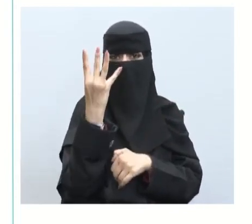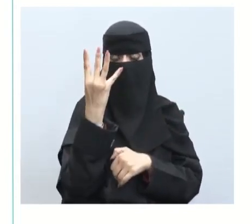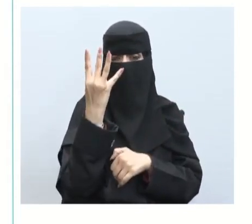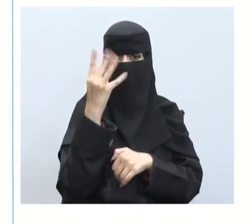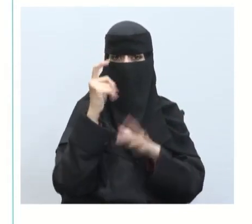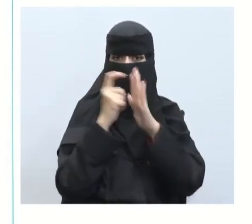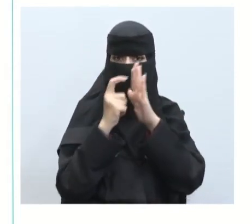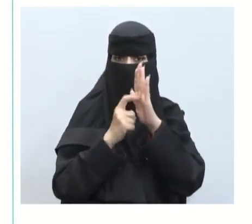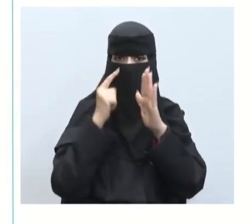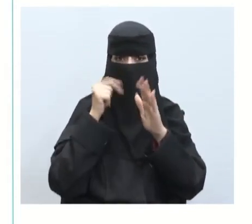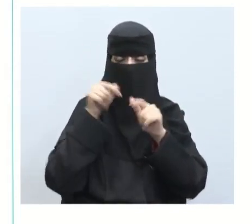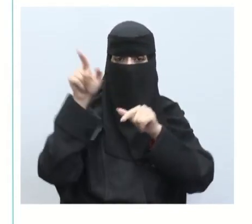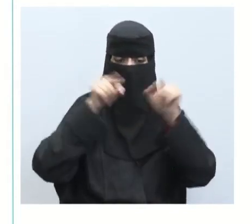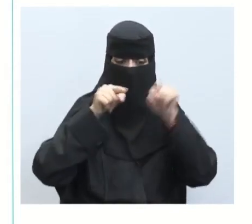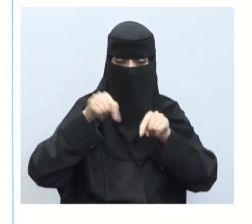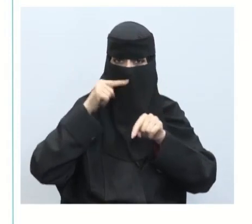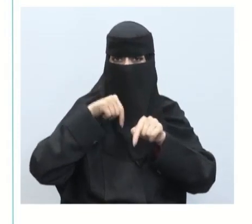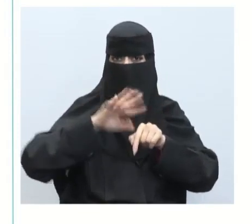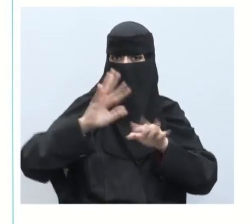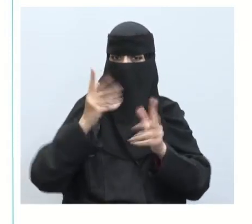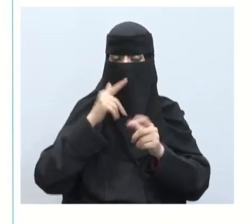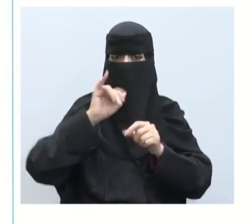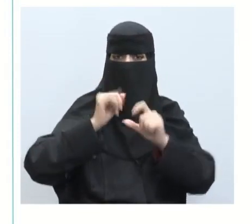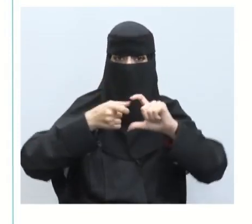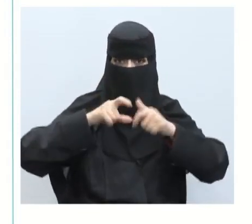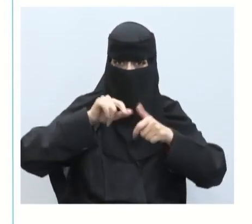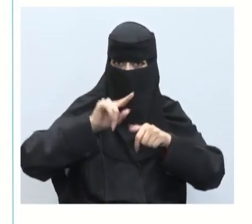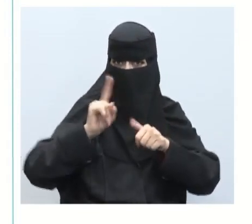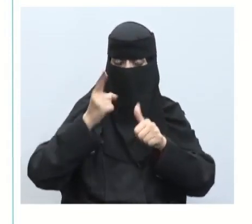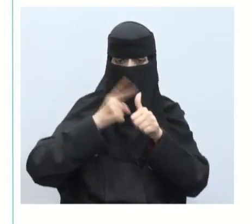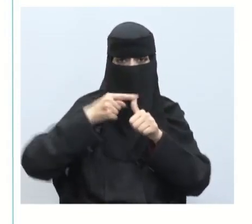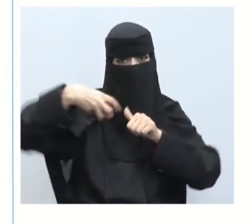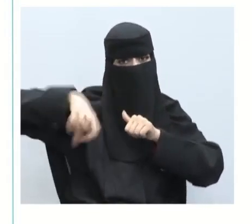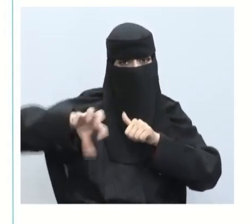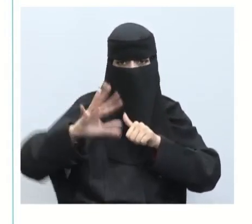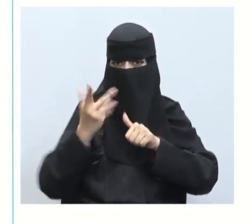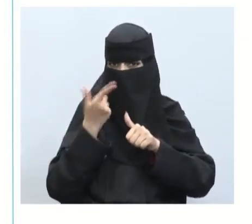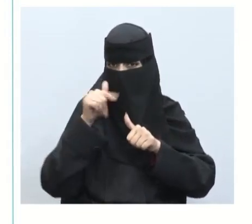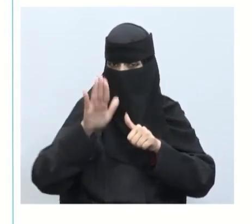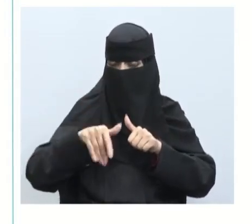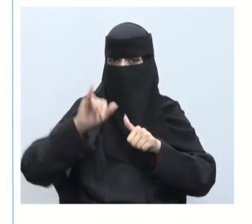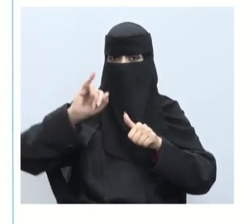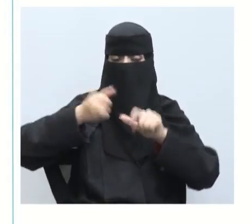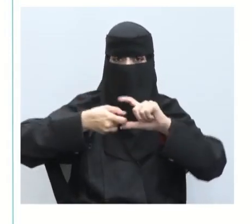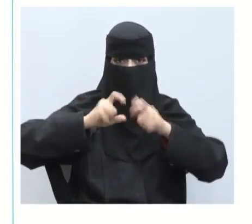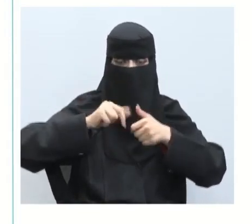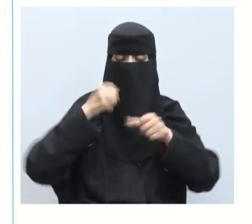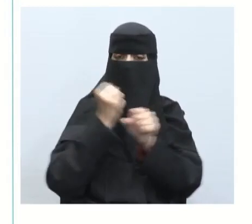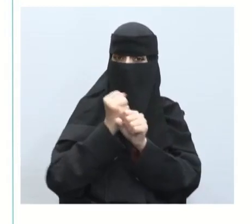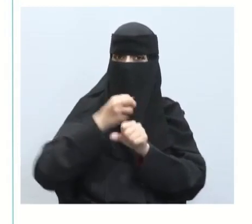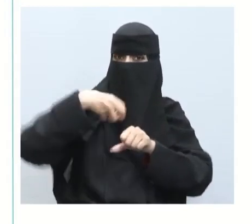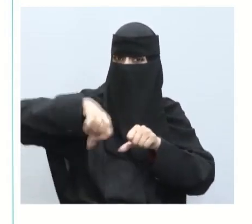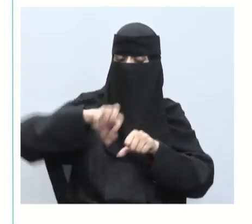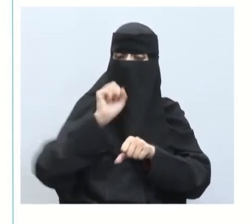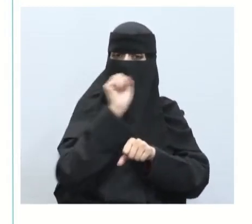تنظر من عده زوايا اولا من حيث المنظمه المنظمه نوعها هنالك منظمات تعمل في قطاع